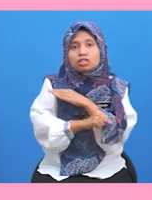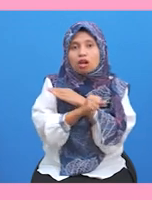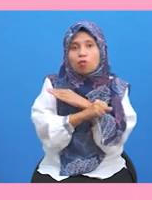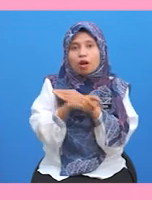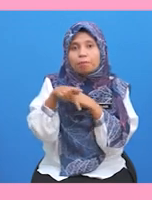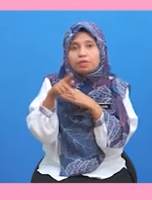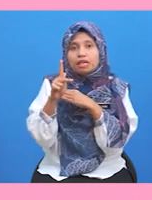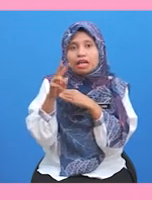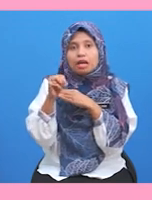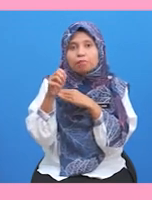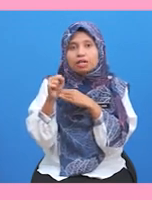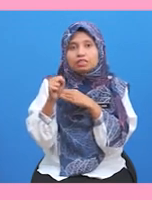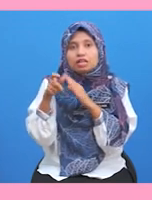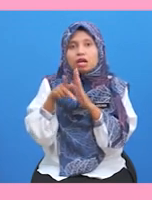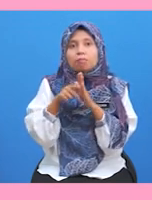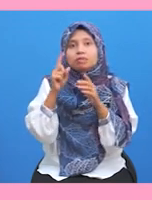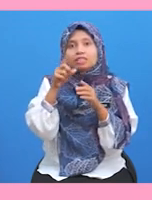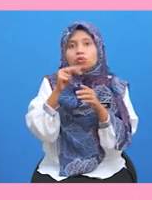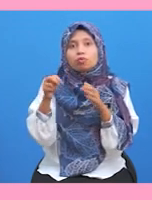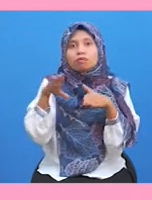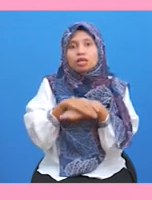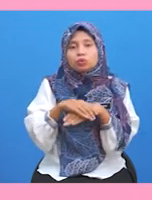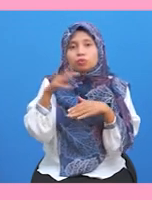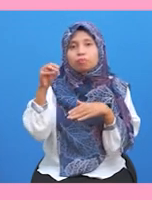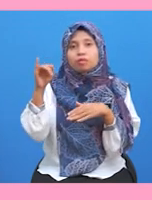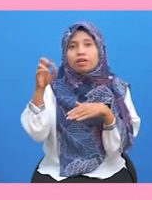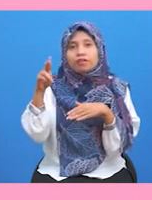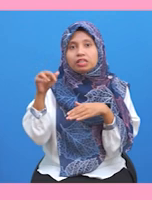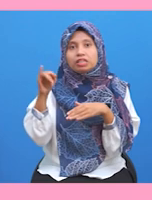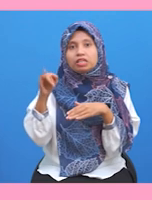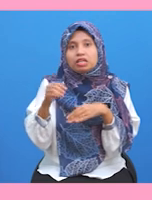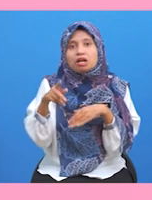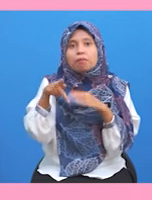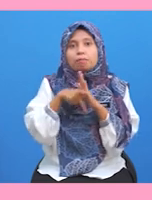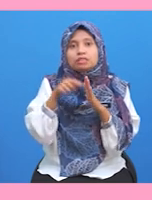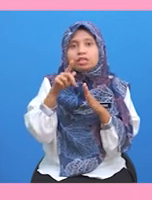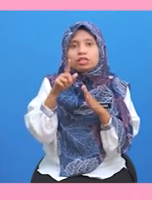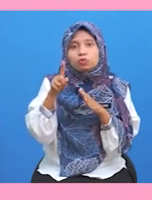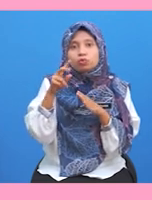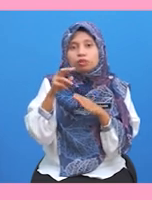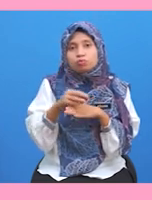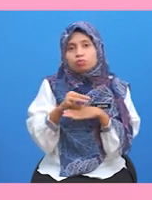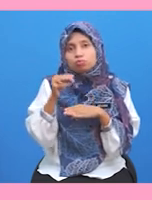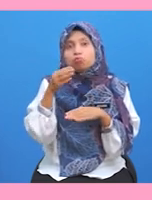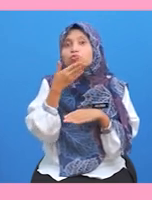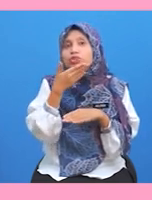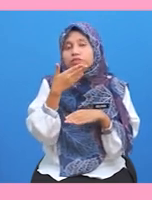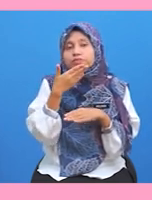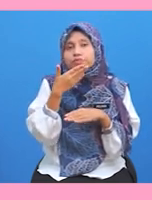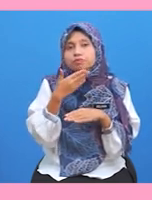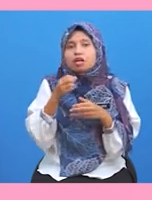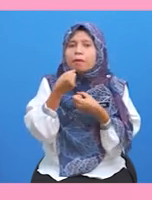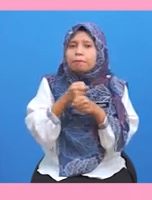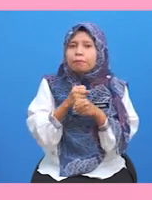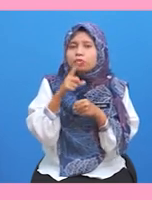Miri, Kesetiaan Muda Matu, Persekutuan Bumi Putera. Bentuk penentangan yang